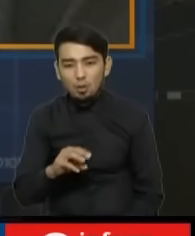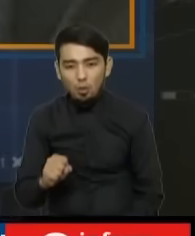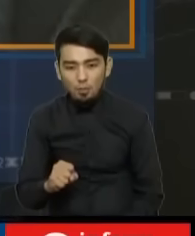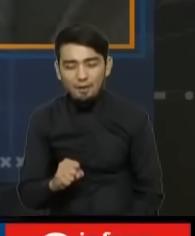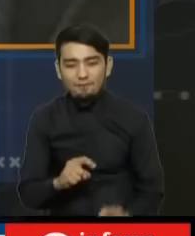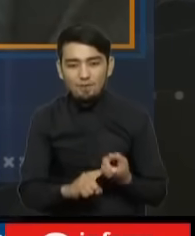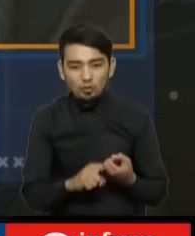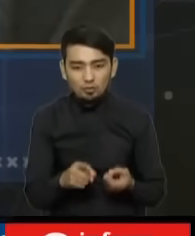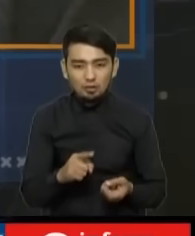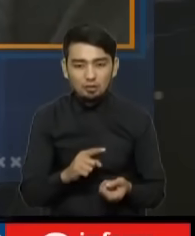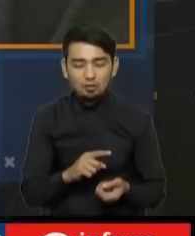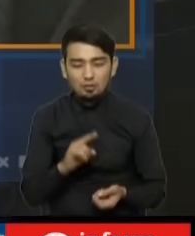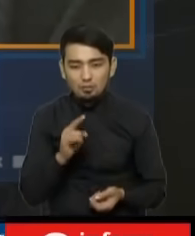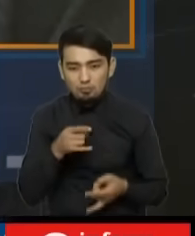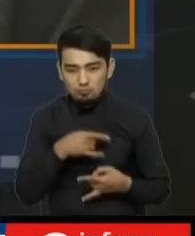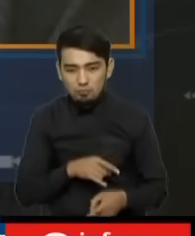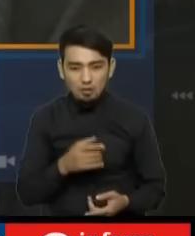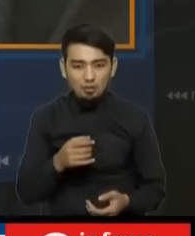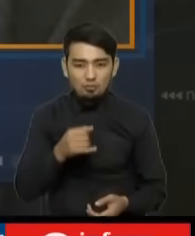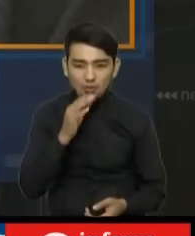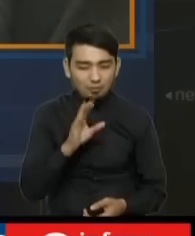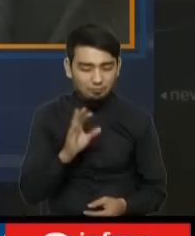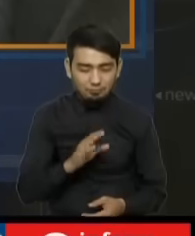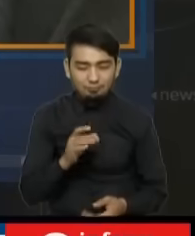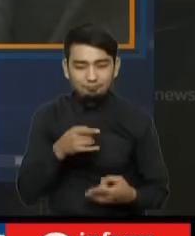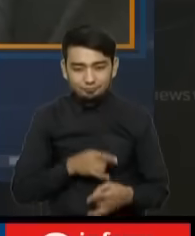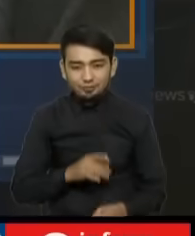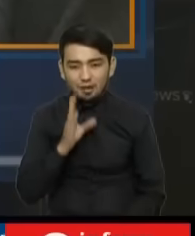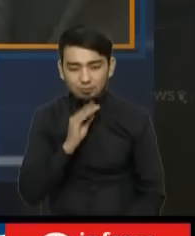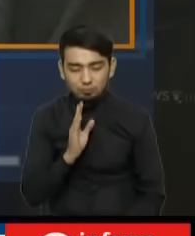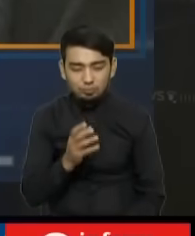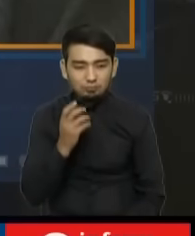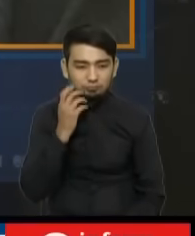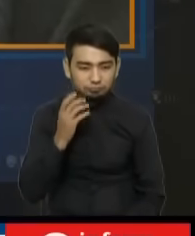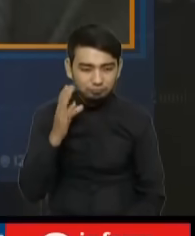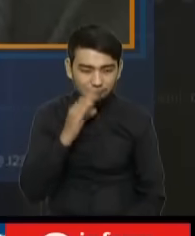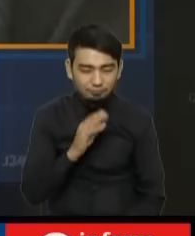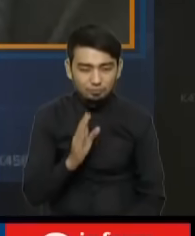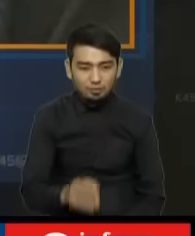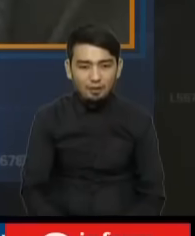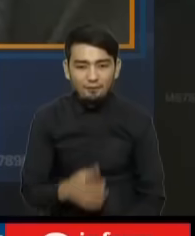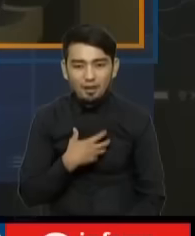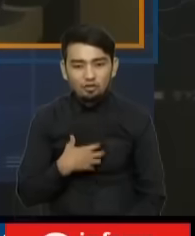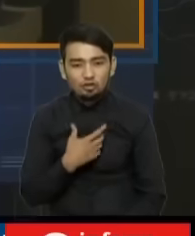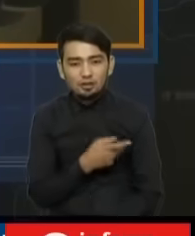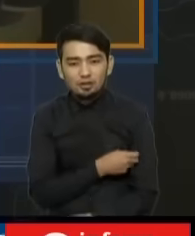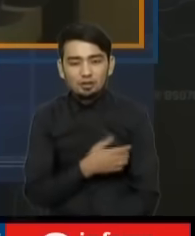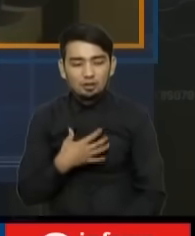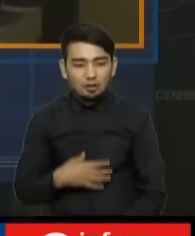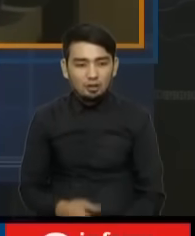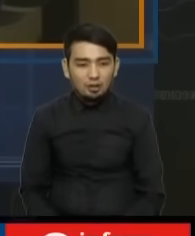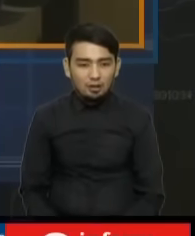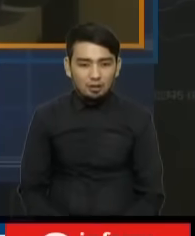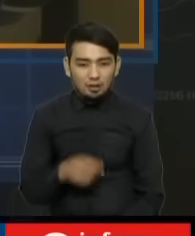бедеулікке алып келмейді деп нақты айта аламыз. Осы вакцинаны алудың маңыздылығына тоқталсаңыз. Жатыр